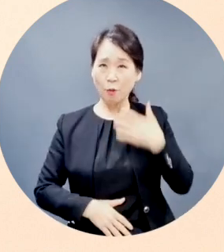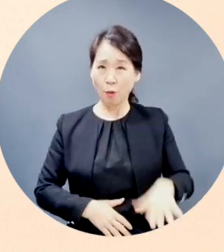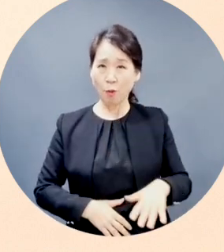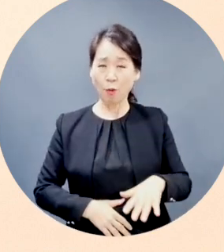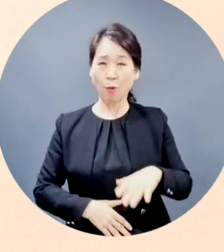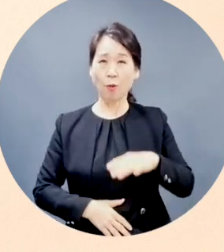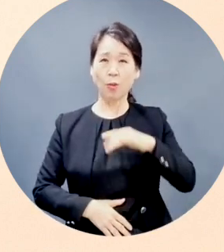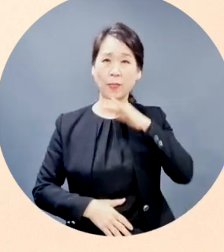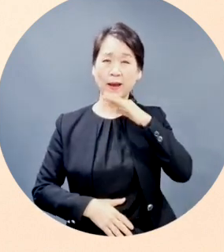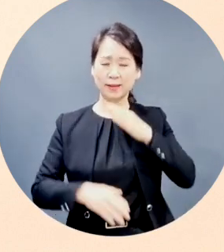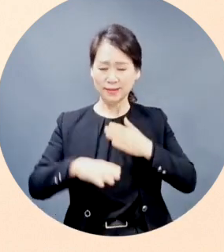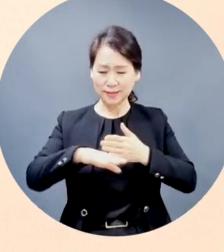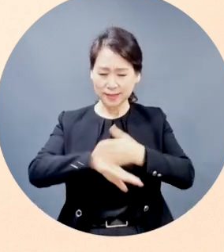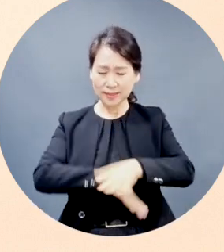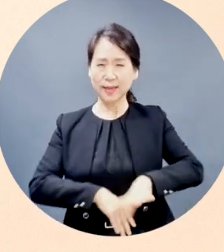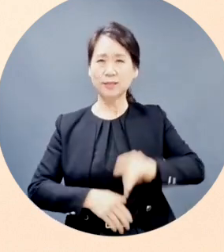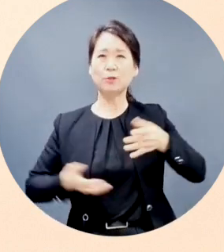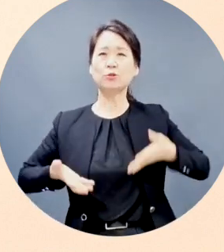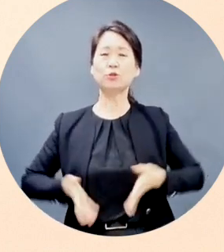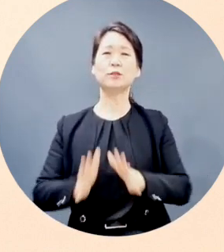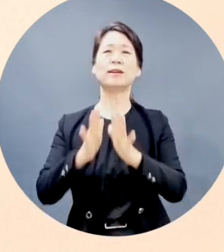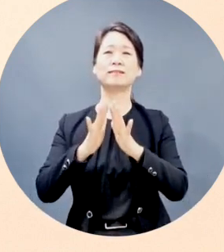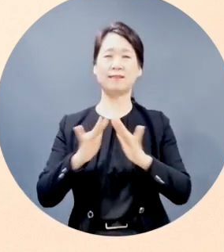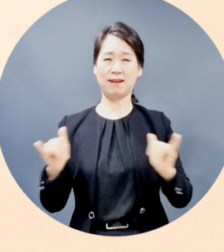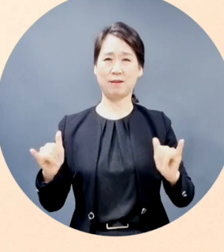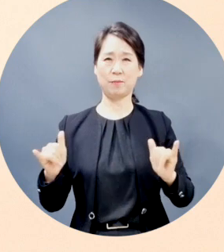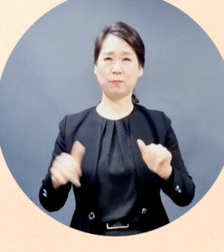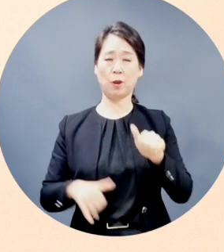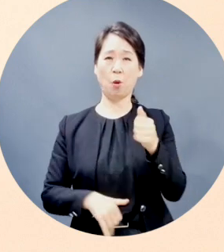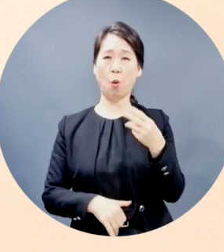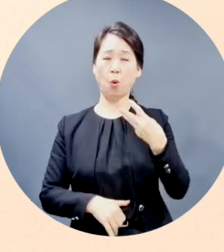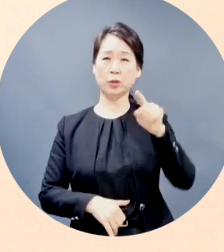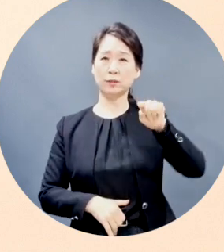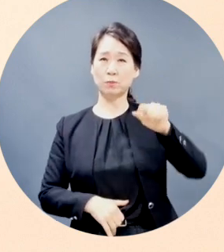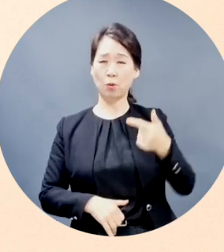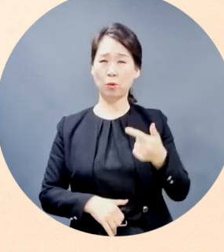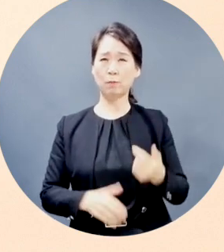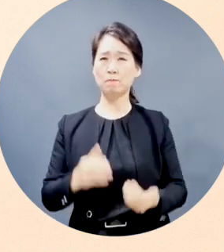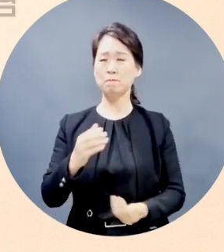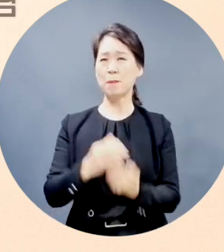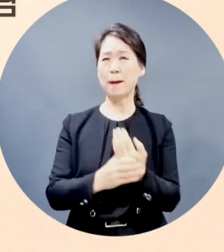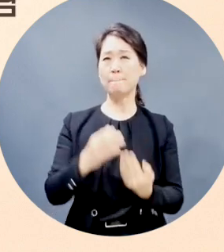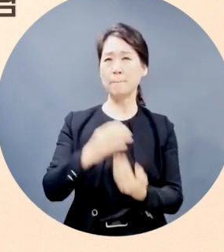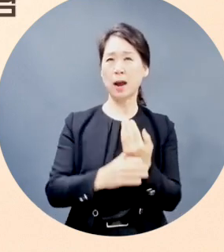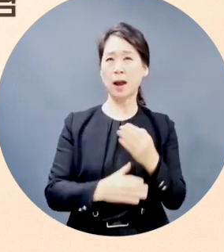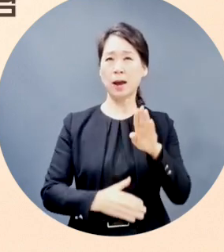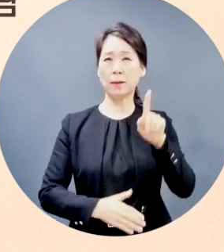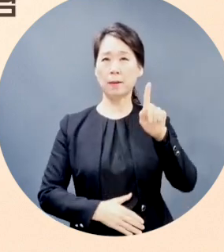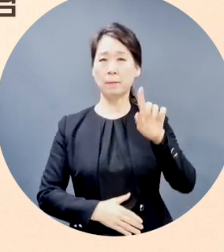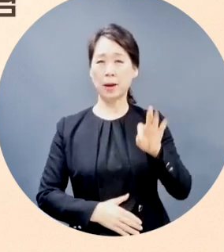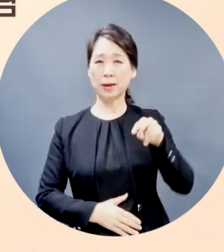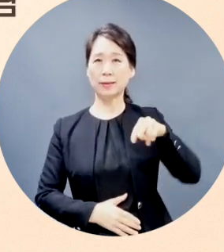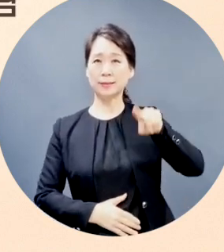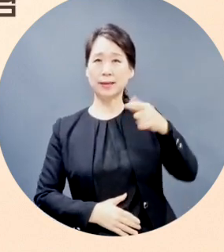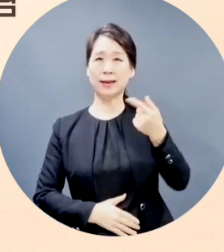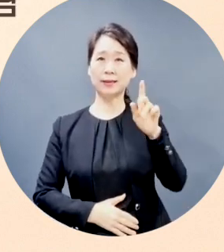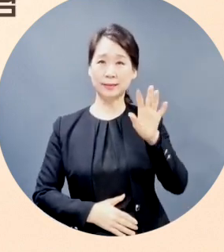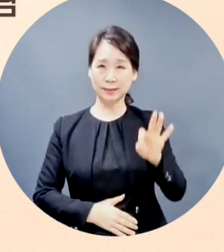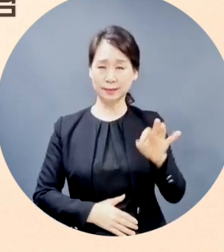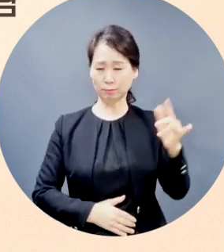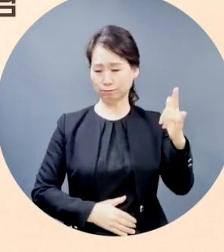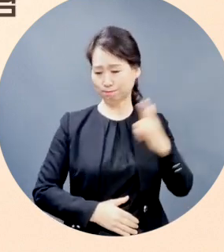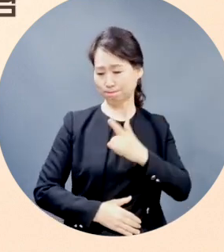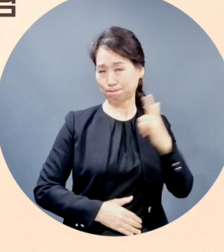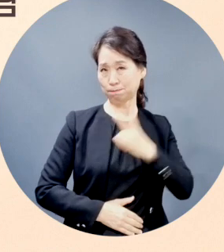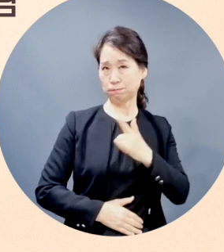이후에 첫 출산을 한 경우에도 그렇죠. 호르몬의 자극을 오래 받았거나 강한 방사능에 노출된 적이 있는